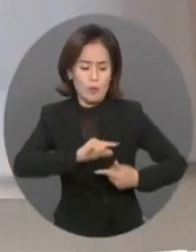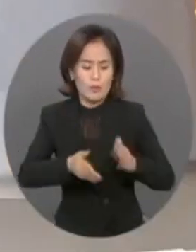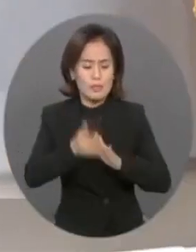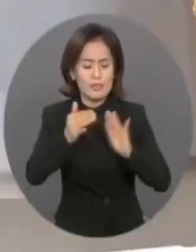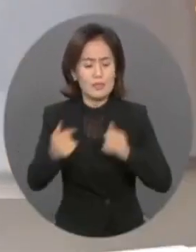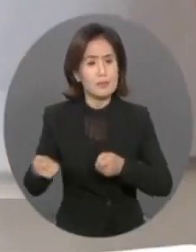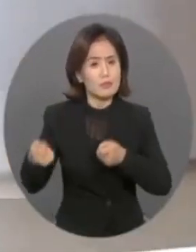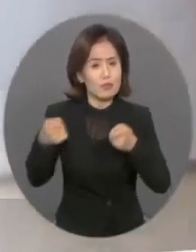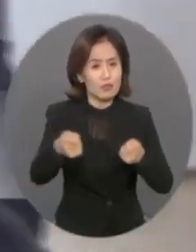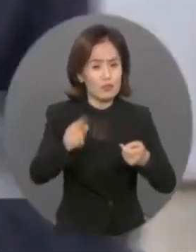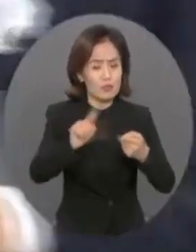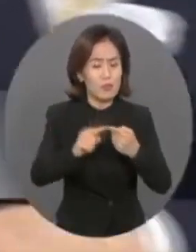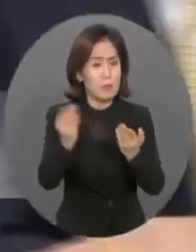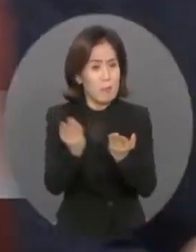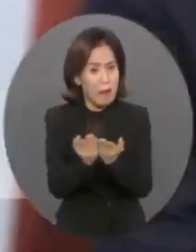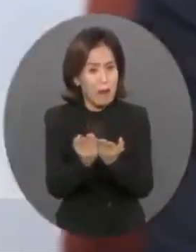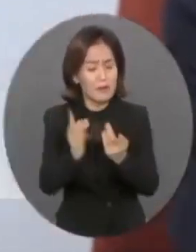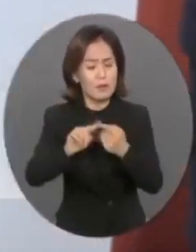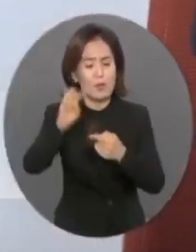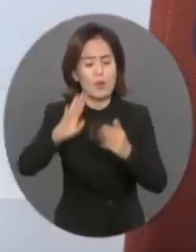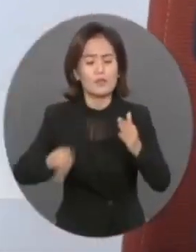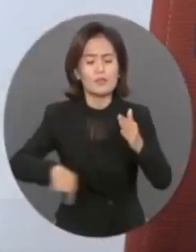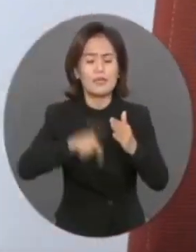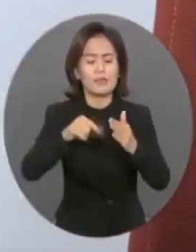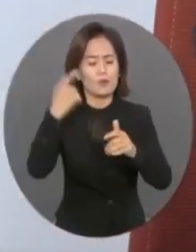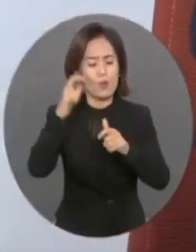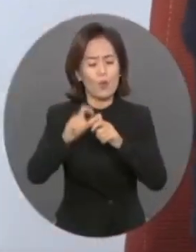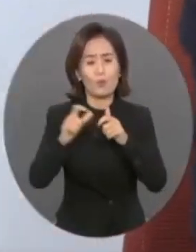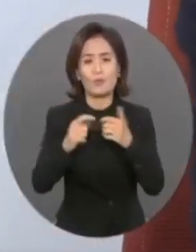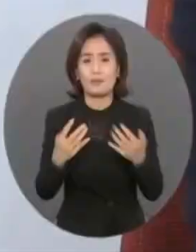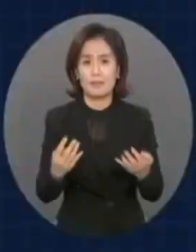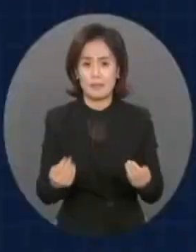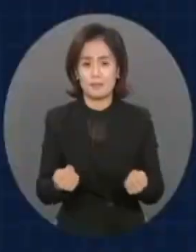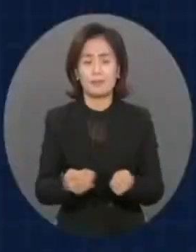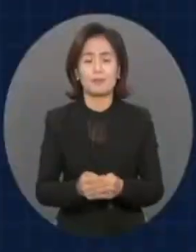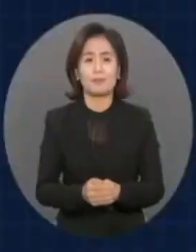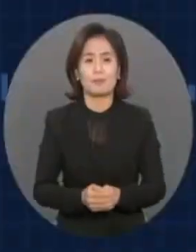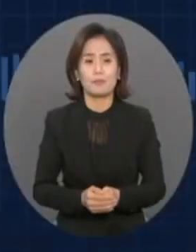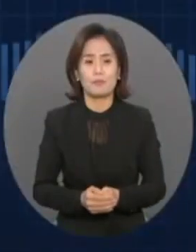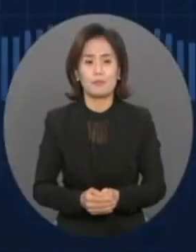주는게 적절한지를 놓고 광주시 내부에서도 고민이 있었습니다